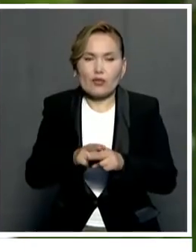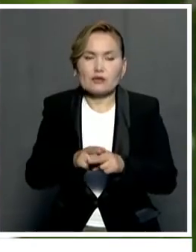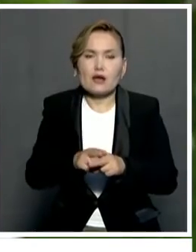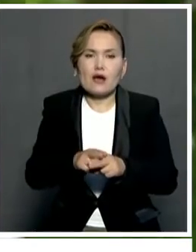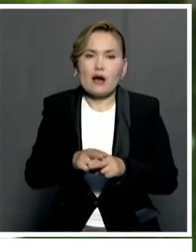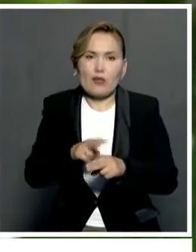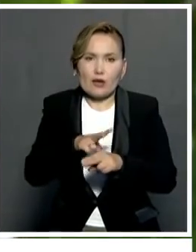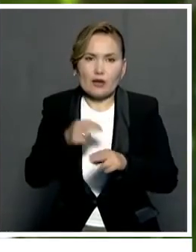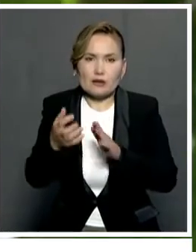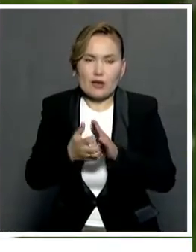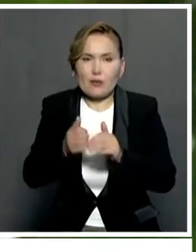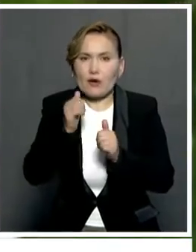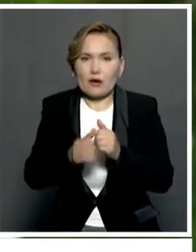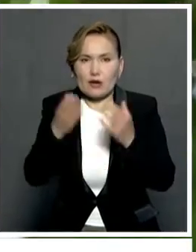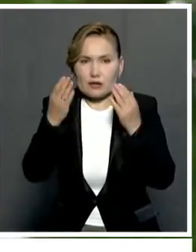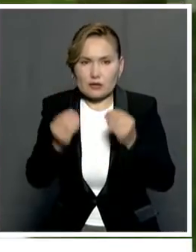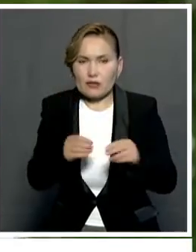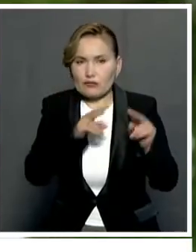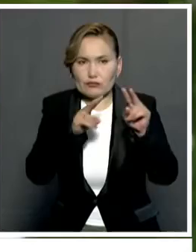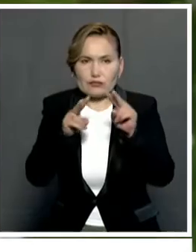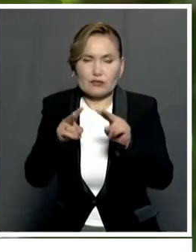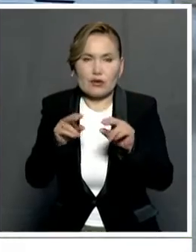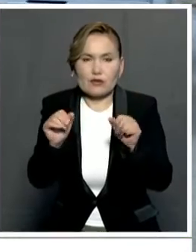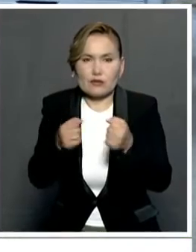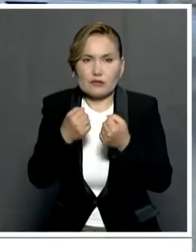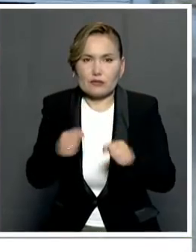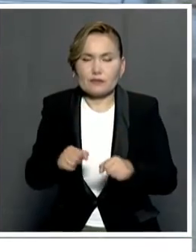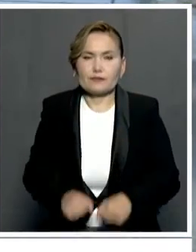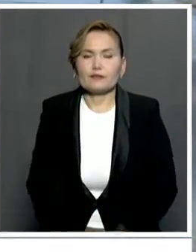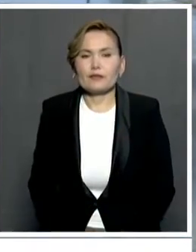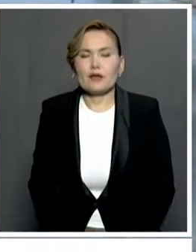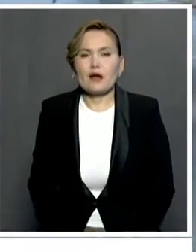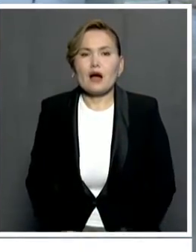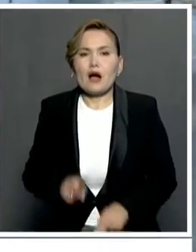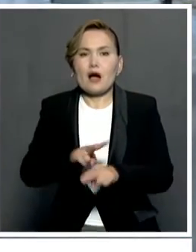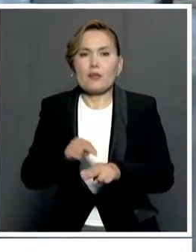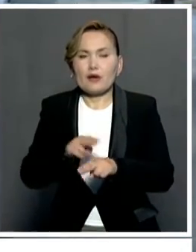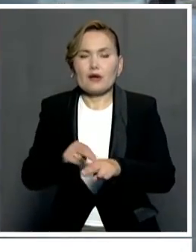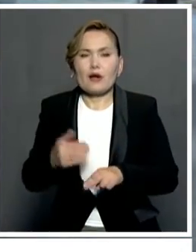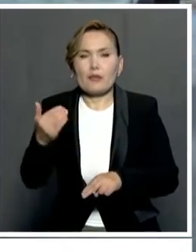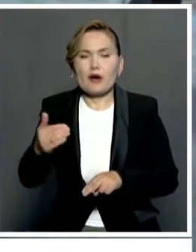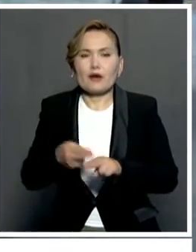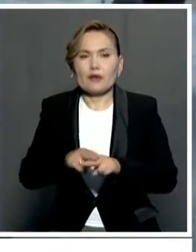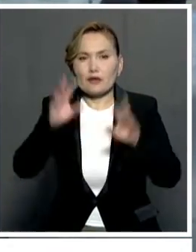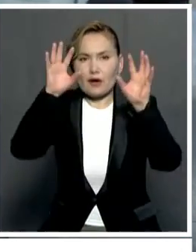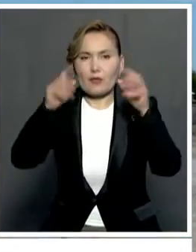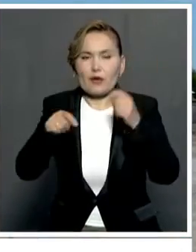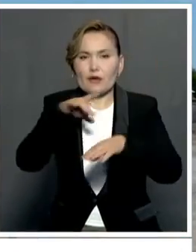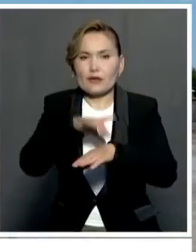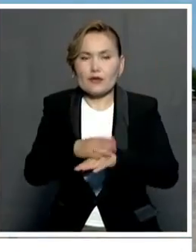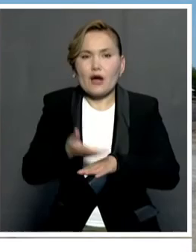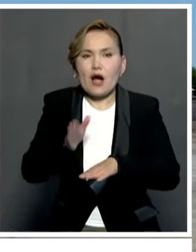жасайды. Оны күнделікті ол жерде алу мүмкіндік жоқ. Дегенмен инспекция жыл басынан бері заң талаптарын бұзған ауыр